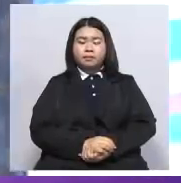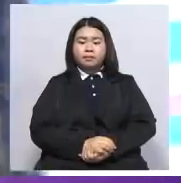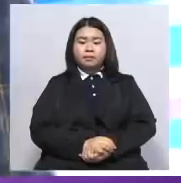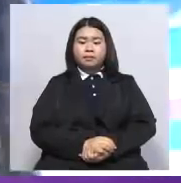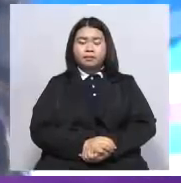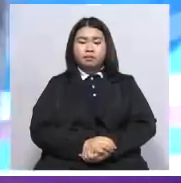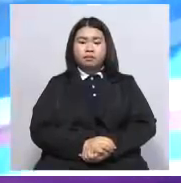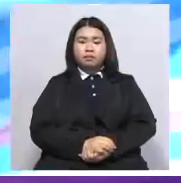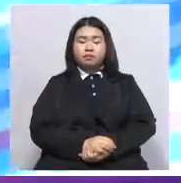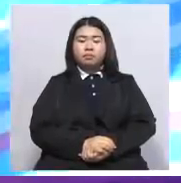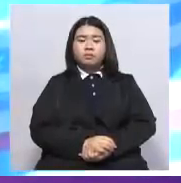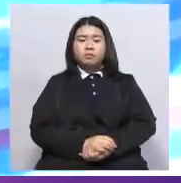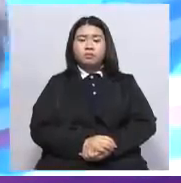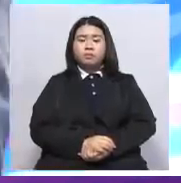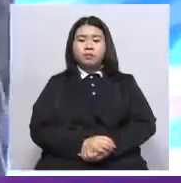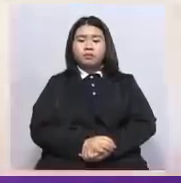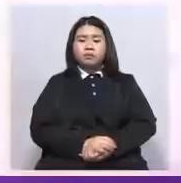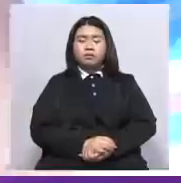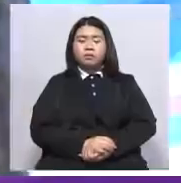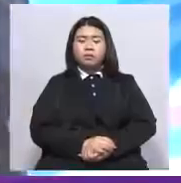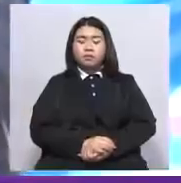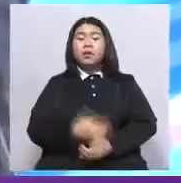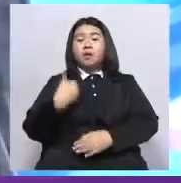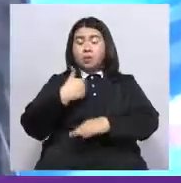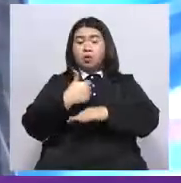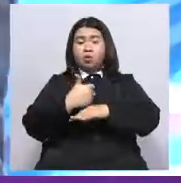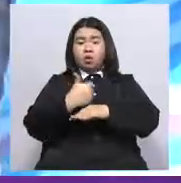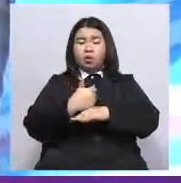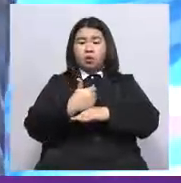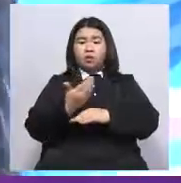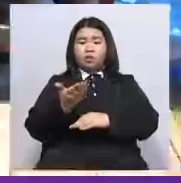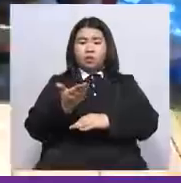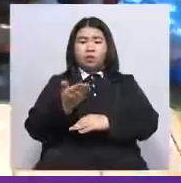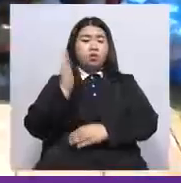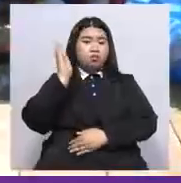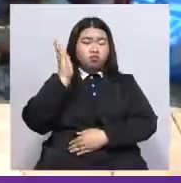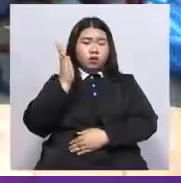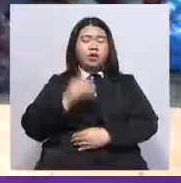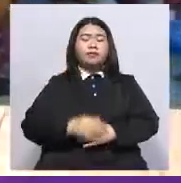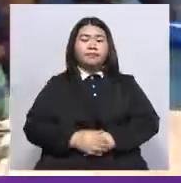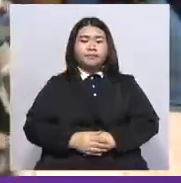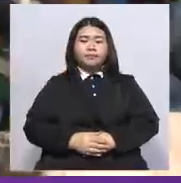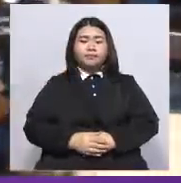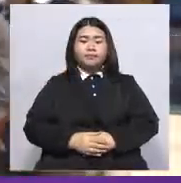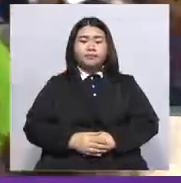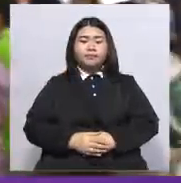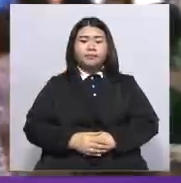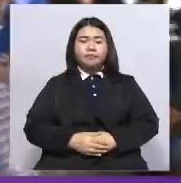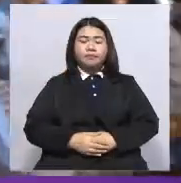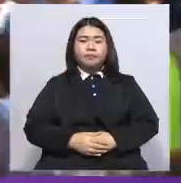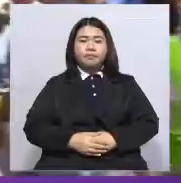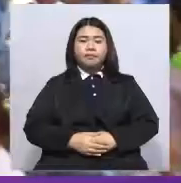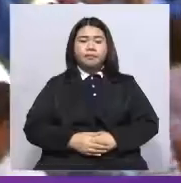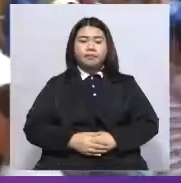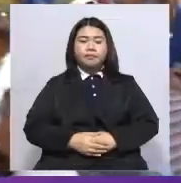ซึ่งทางด้านนายนำก็นำโดยนายยศวัฒน์นะคะวัฒไทยวัฒนะสิริคุณ